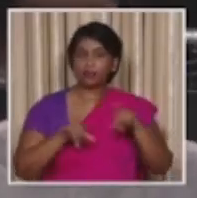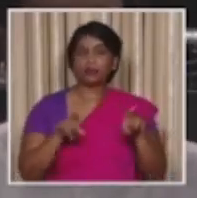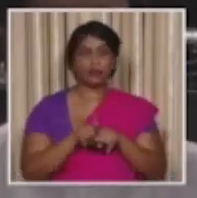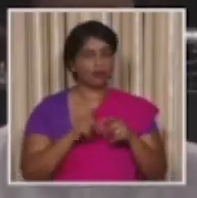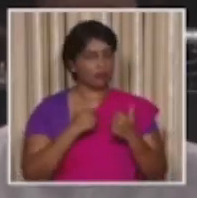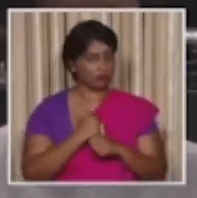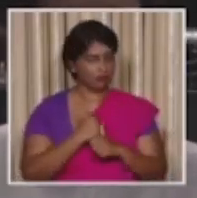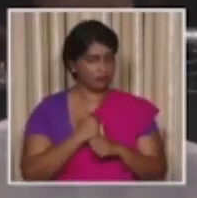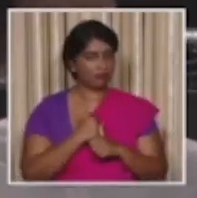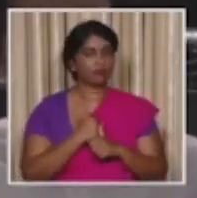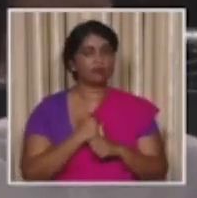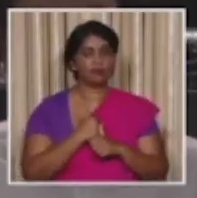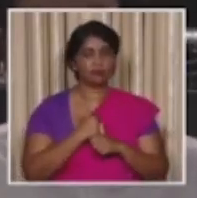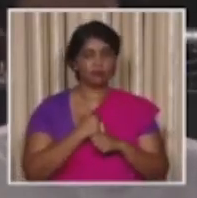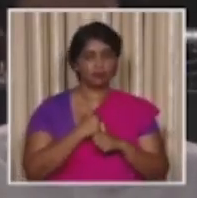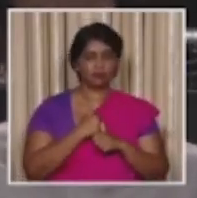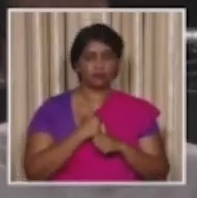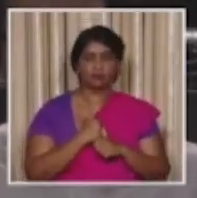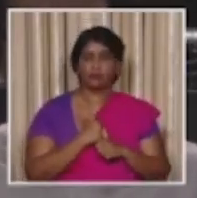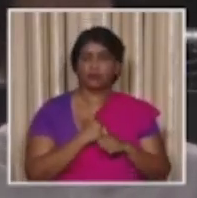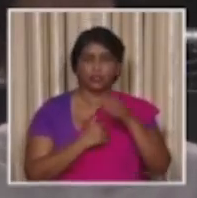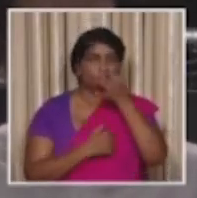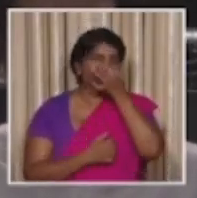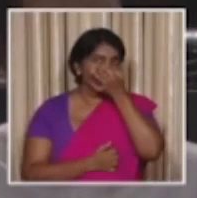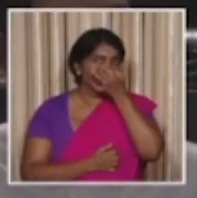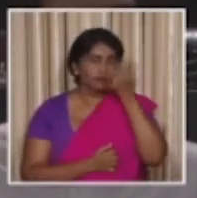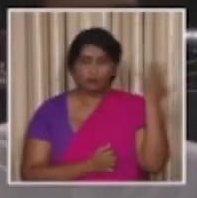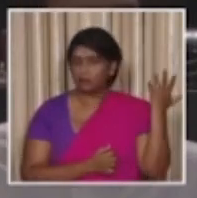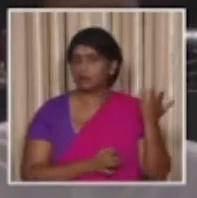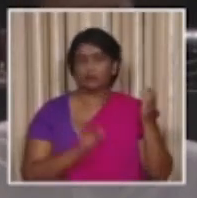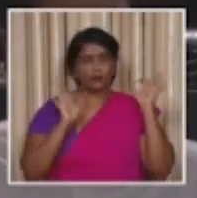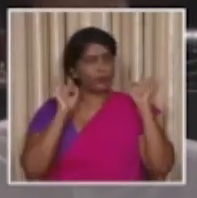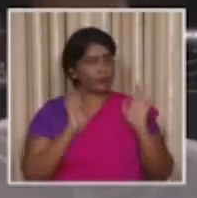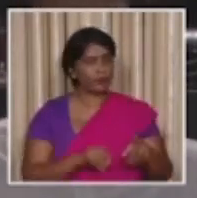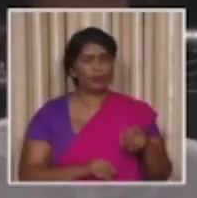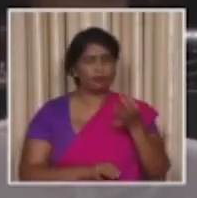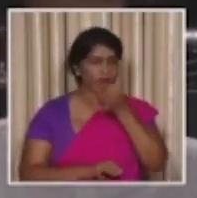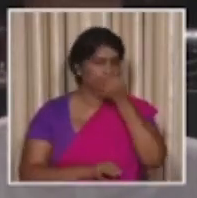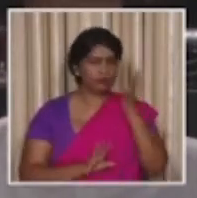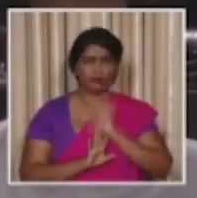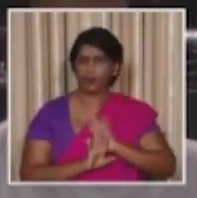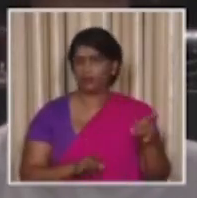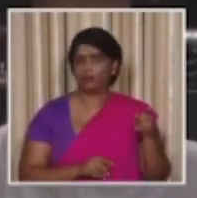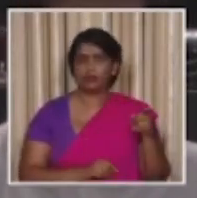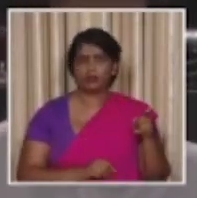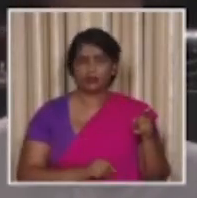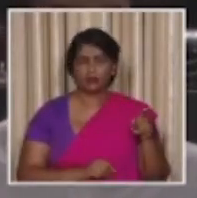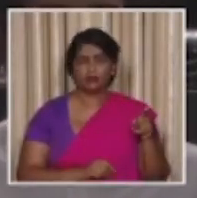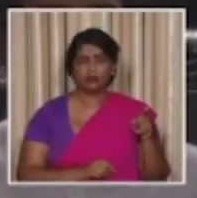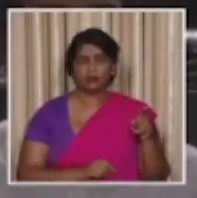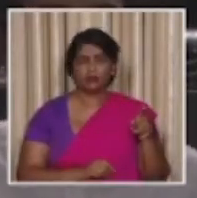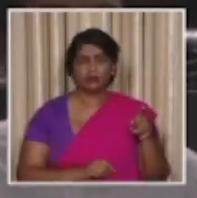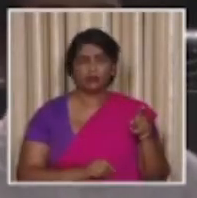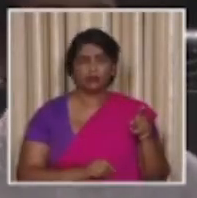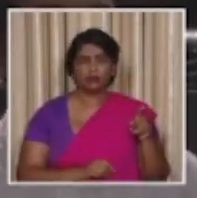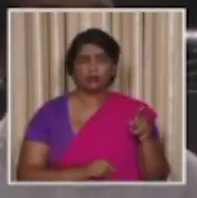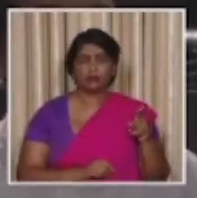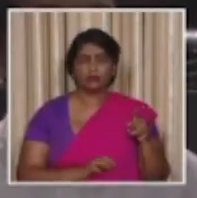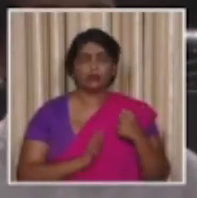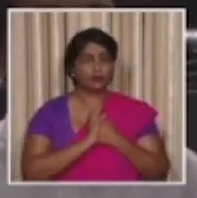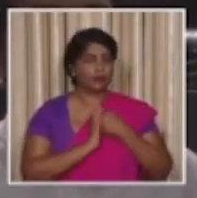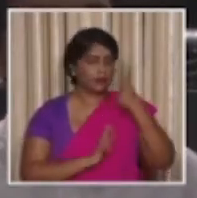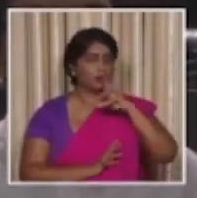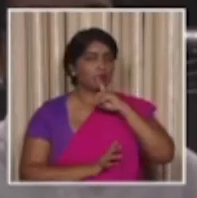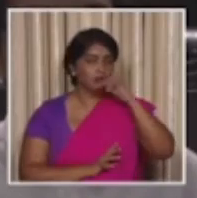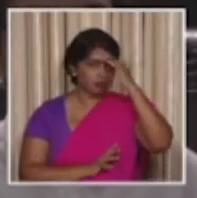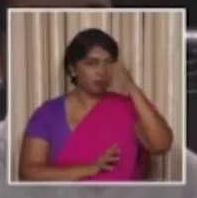නිර්මාණය කරලා තියෙනවා. තමයි නිතුව කාලයක් තියෙනවා. කිසිම ගඳක් ගහන්නේ නැහැ, මේ දුර්ගන්ධයක් නැහැ. ගරු නියෝජ්‍ය